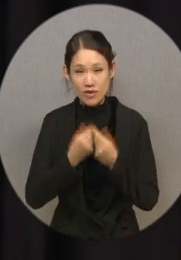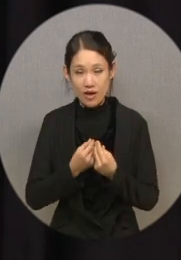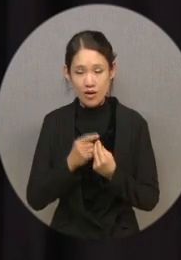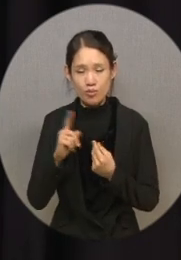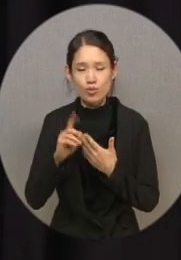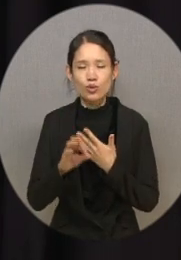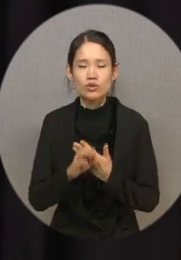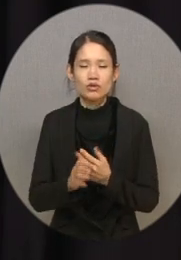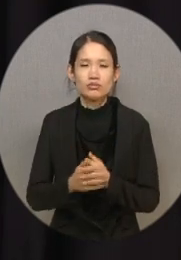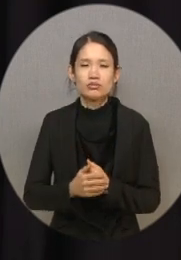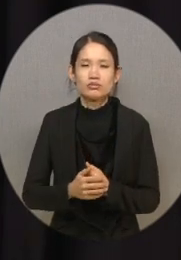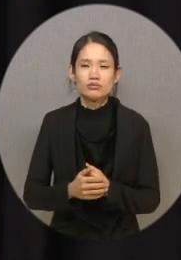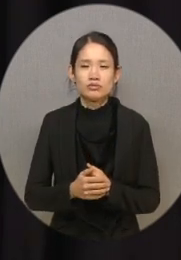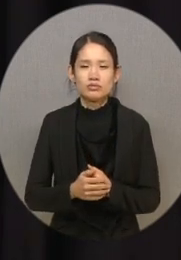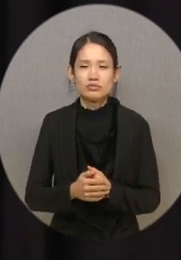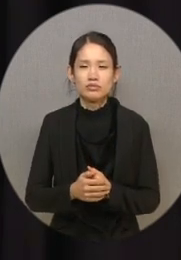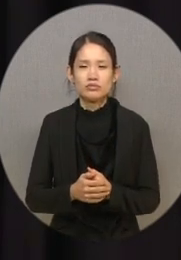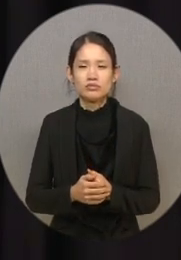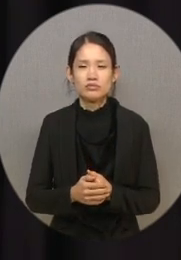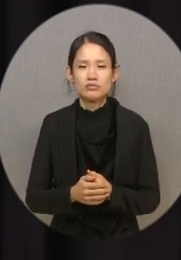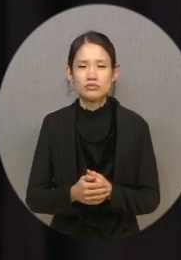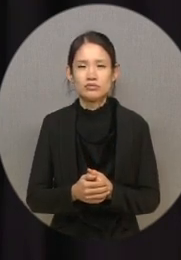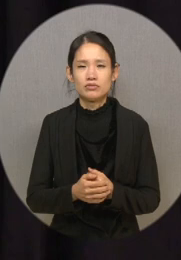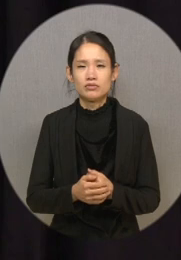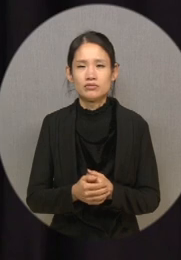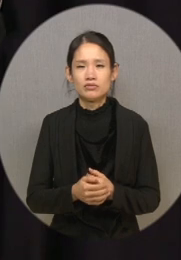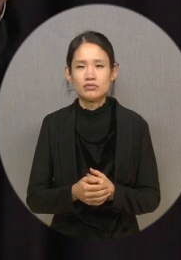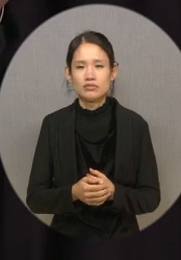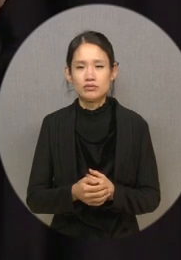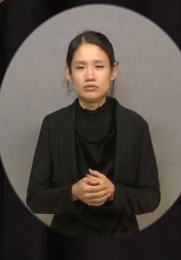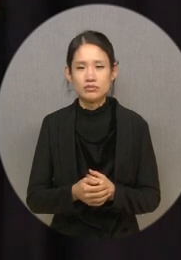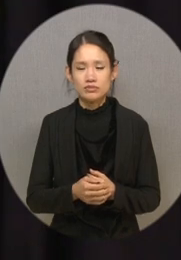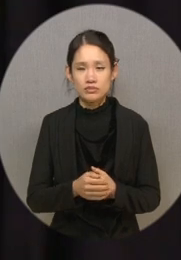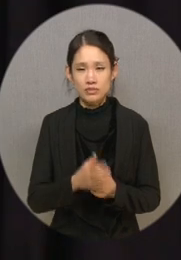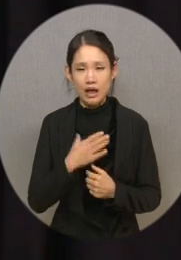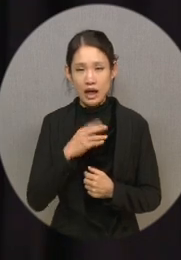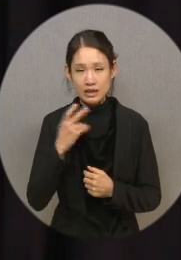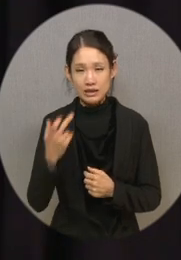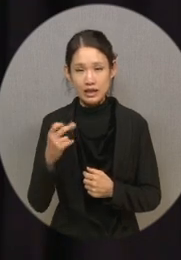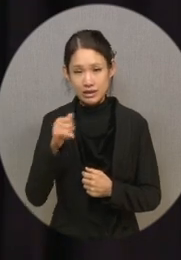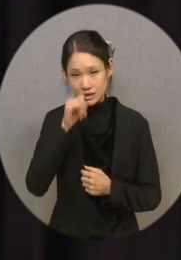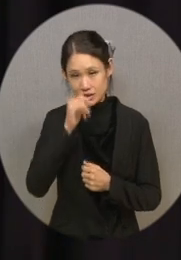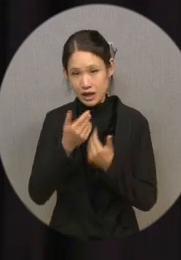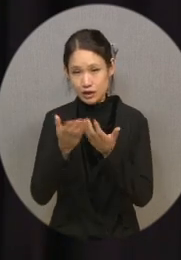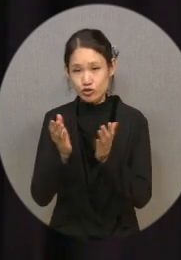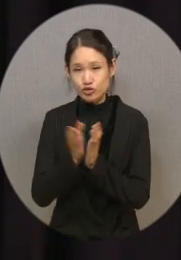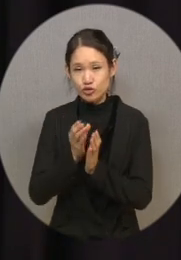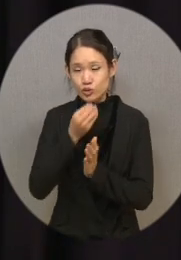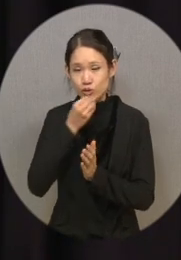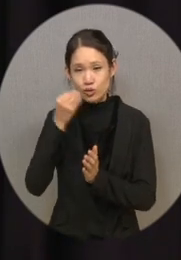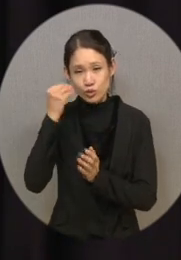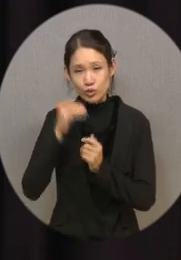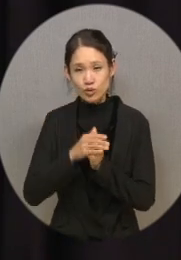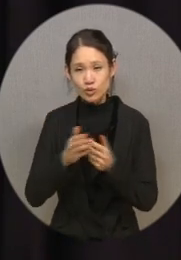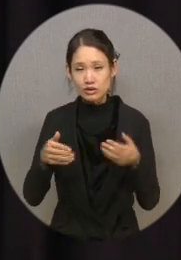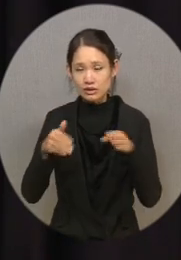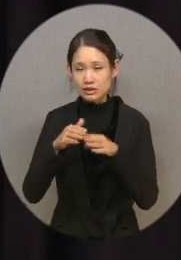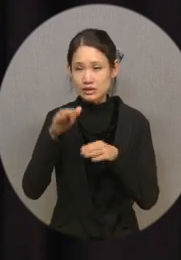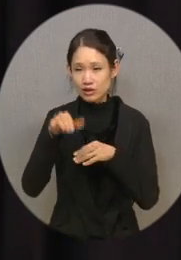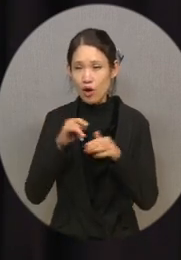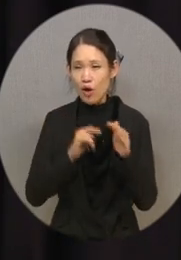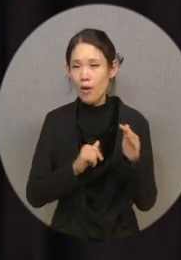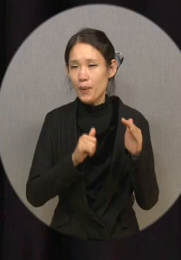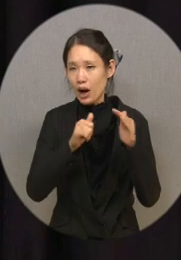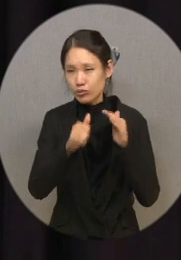거가 있냐면은 제가 그 안산에 있는 한 그룹홈 아동집을